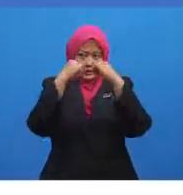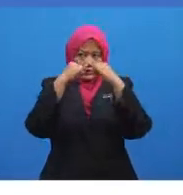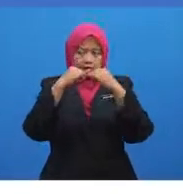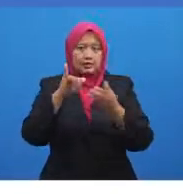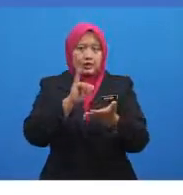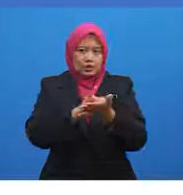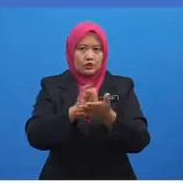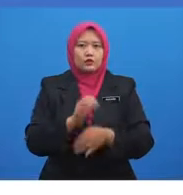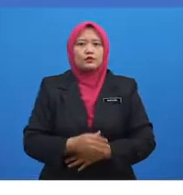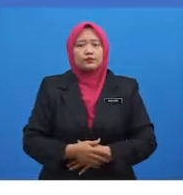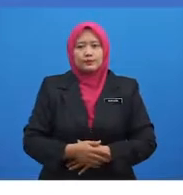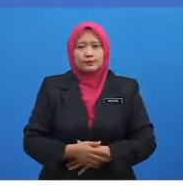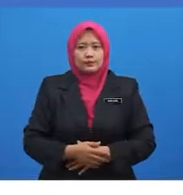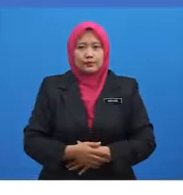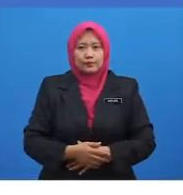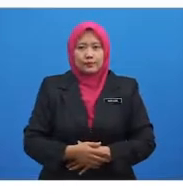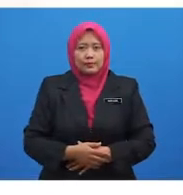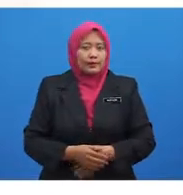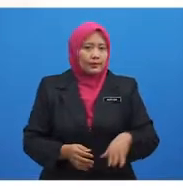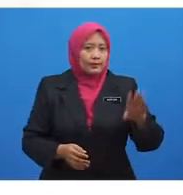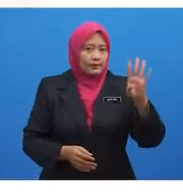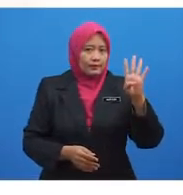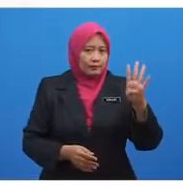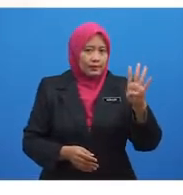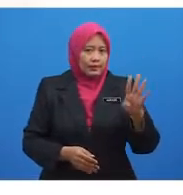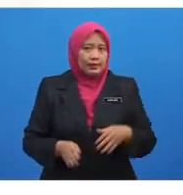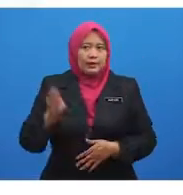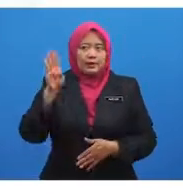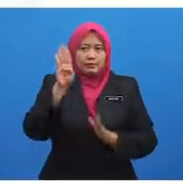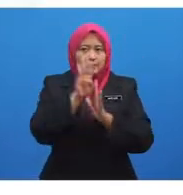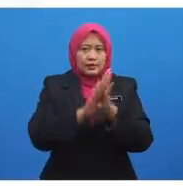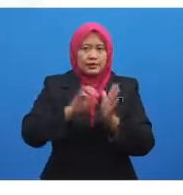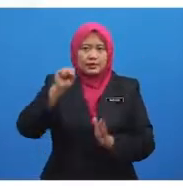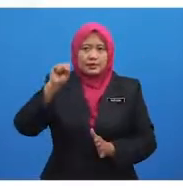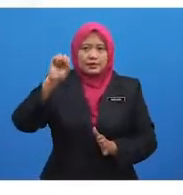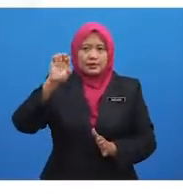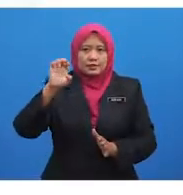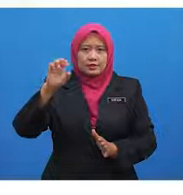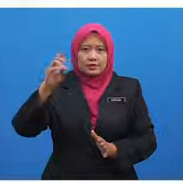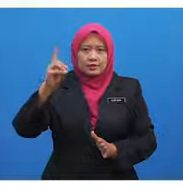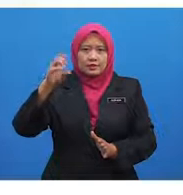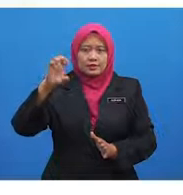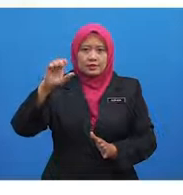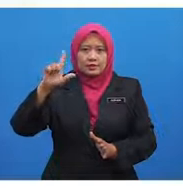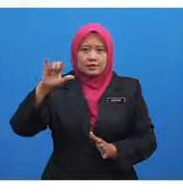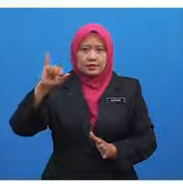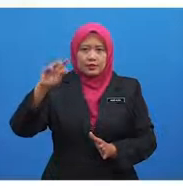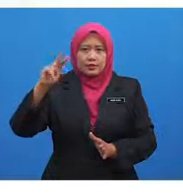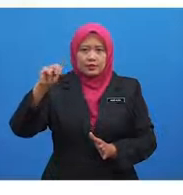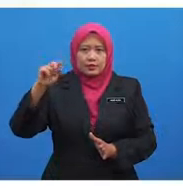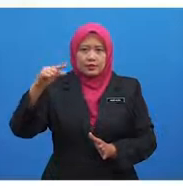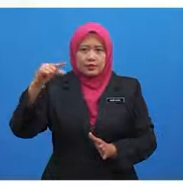istana tersebut. Perkataan bersedelinggam pula bermaksud berbaring dengan lemah